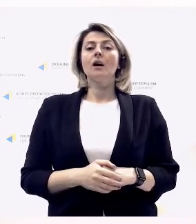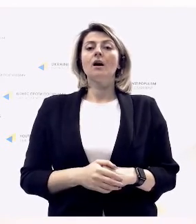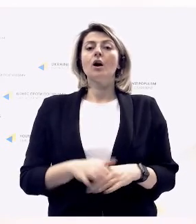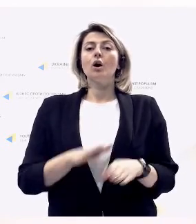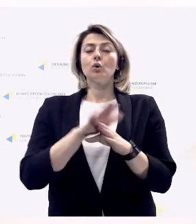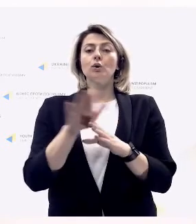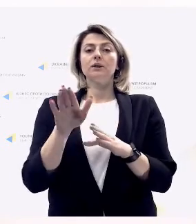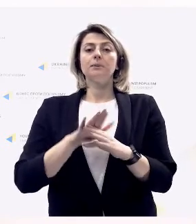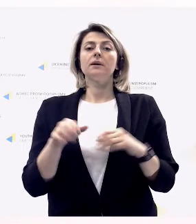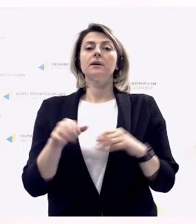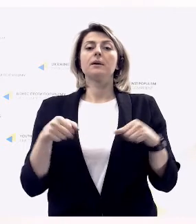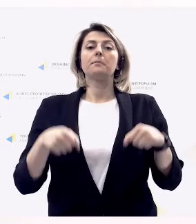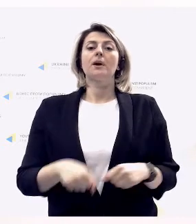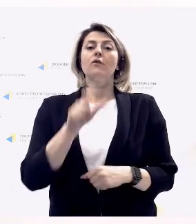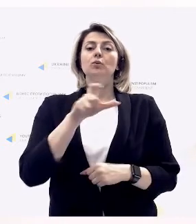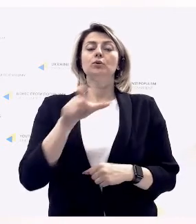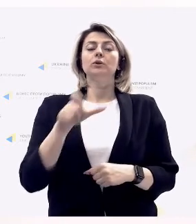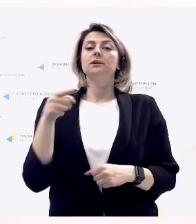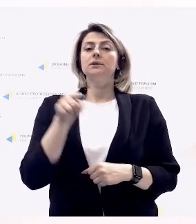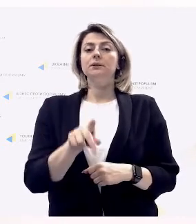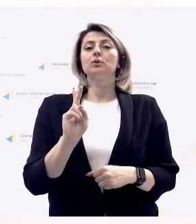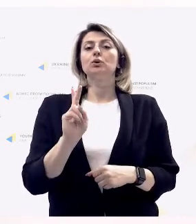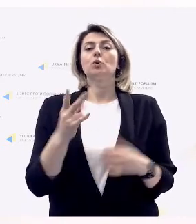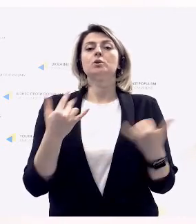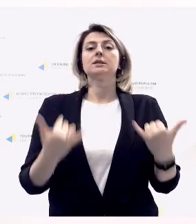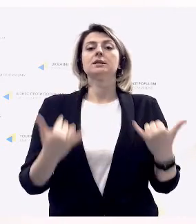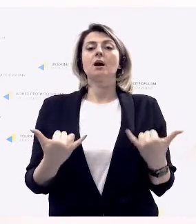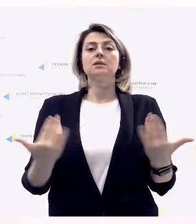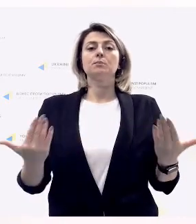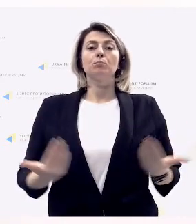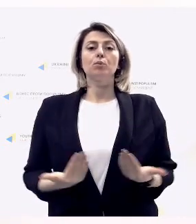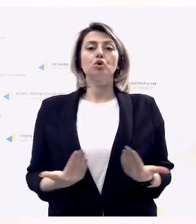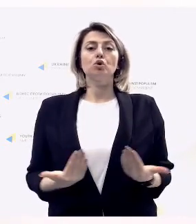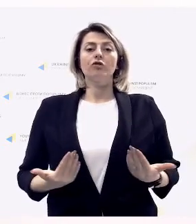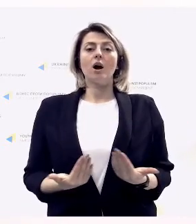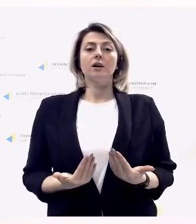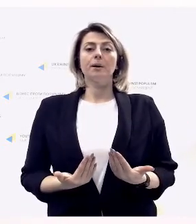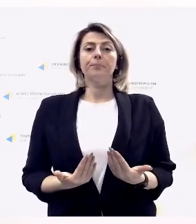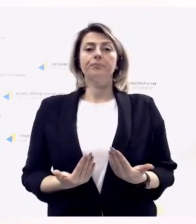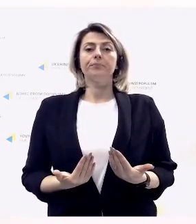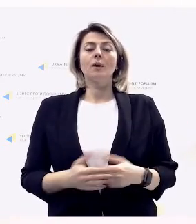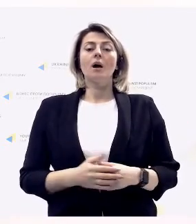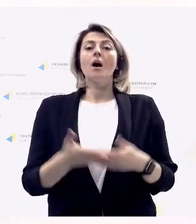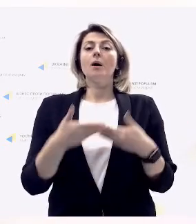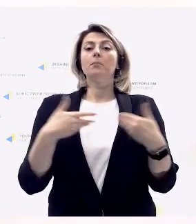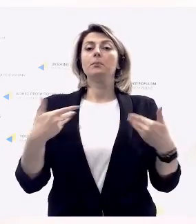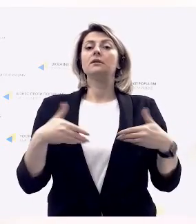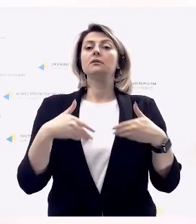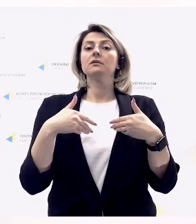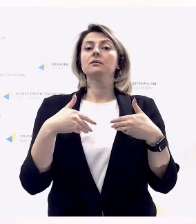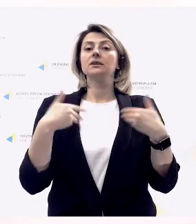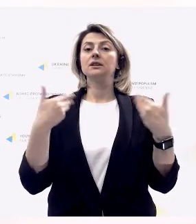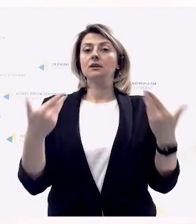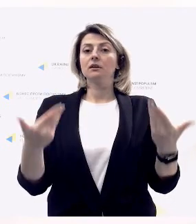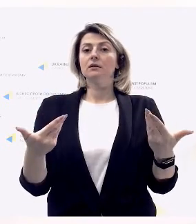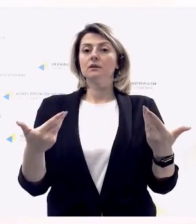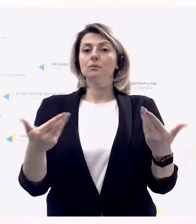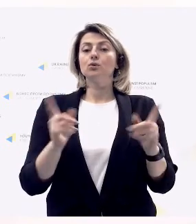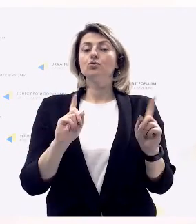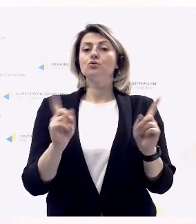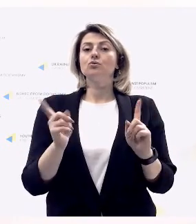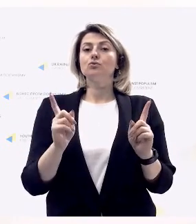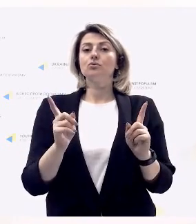дотримання прав людини тими, хто зараз проживають. І ми вітаємо, що